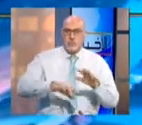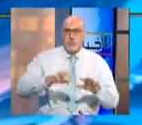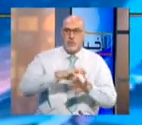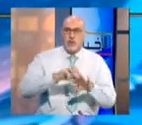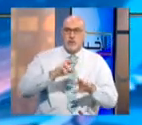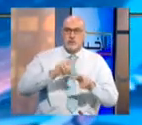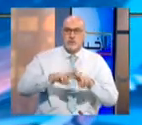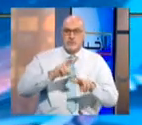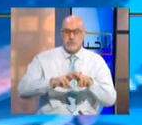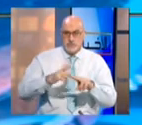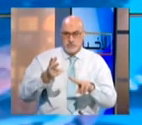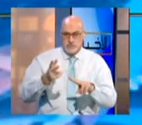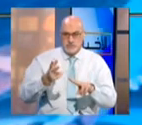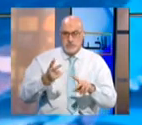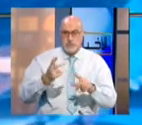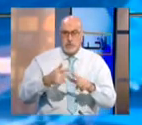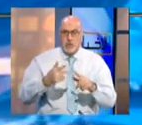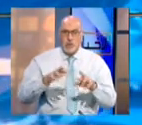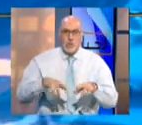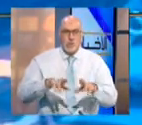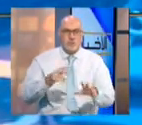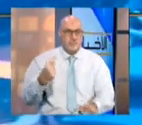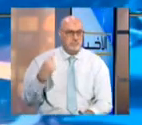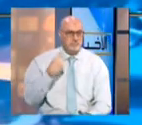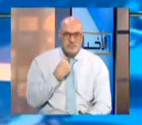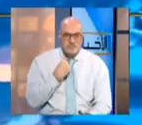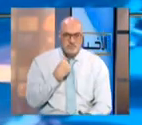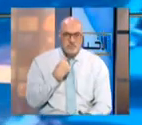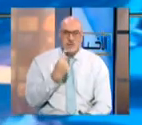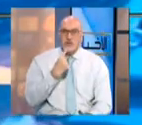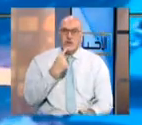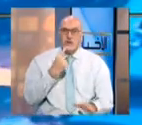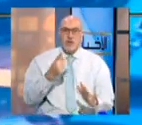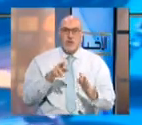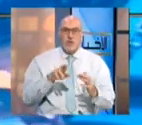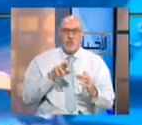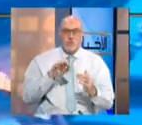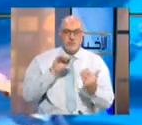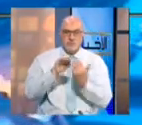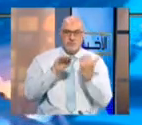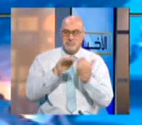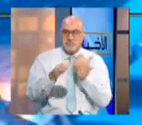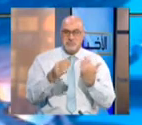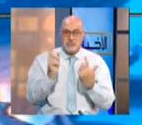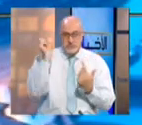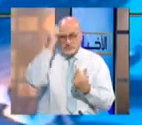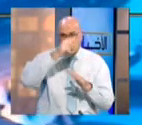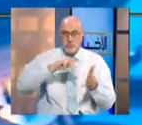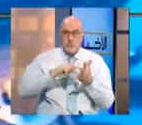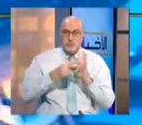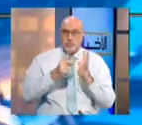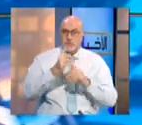ولاية تسمسيلت يشهد حالة متدهورة، وهو ما يؤثر على حركة المرور ومختلف المشاريع